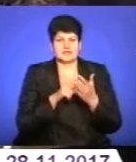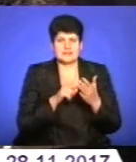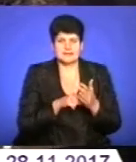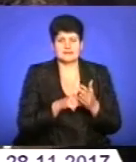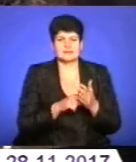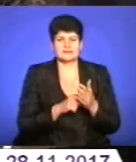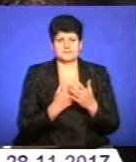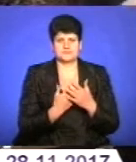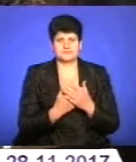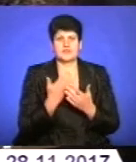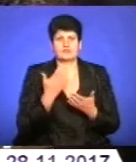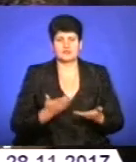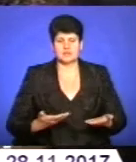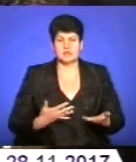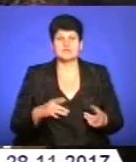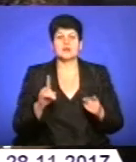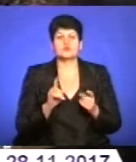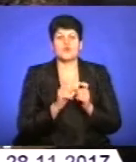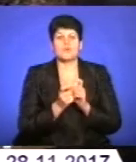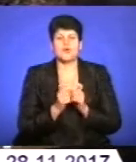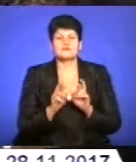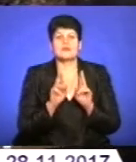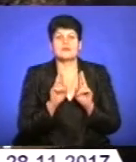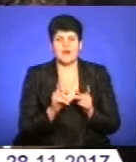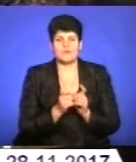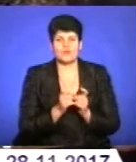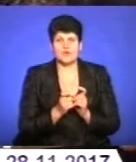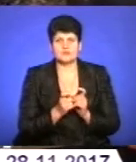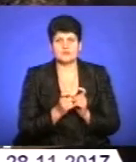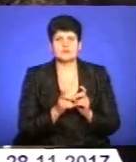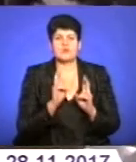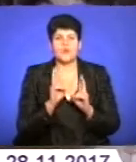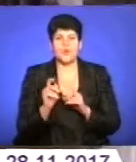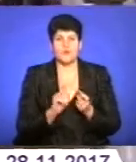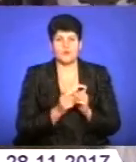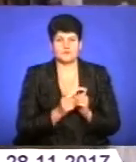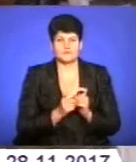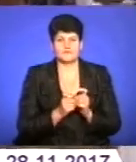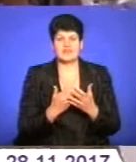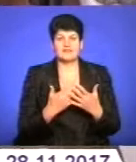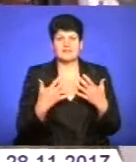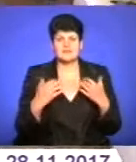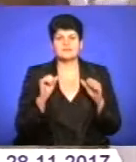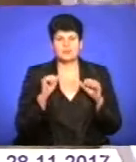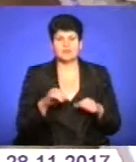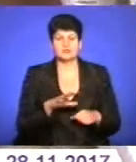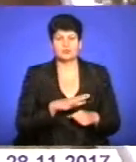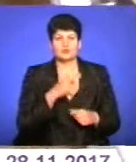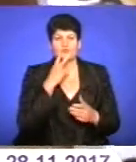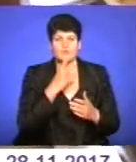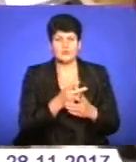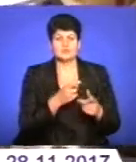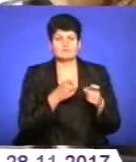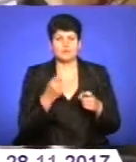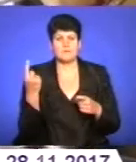привод життя, і за що боротися, як боротися, і за кого боротися. На виставці можна було побачити зброю